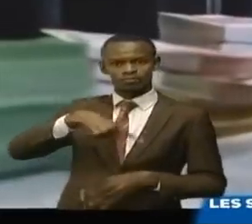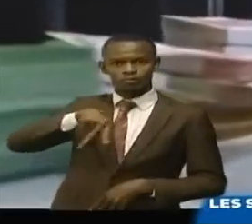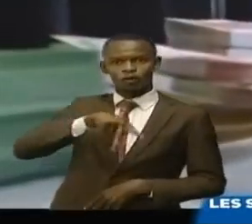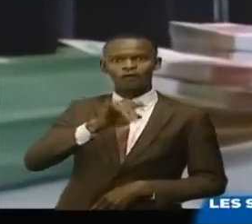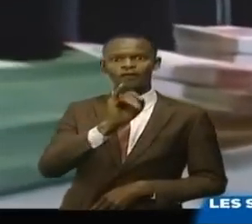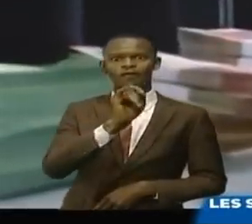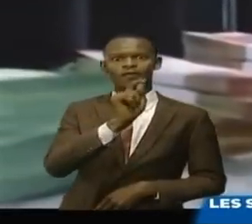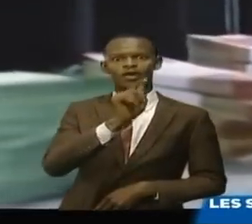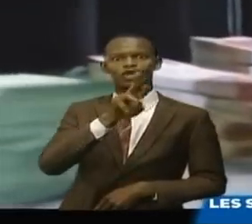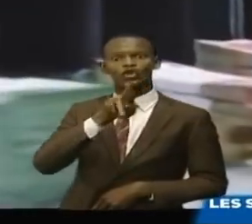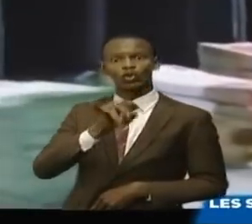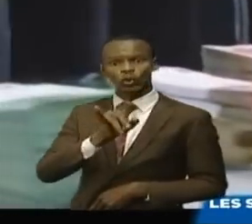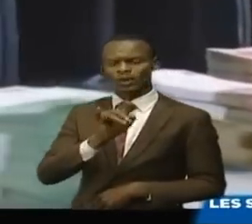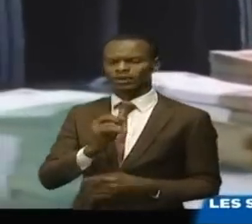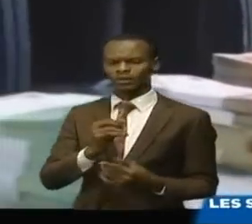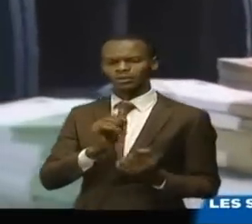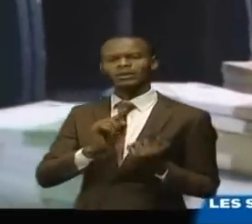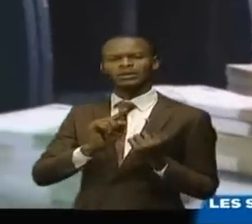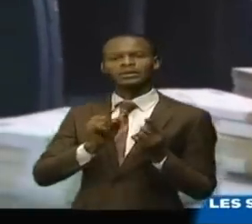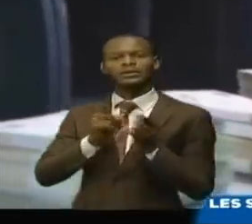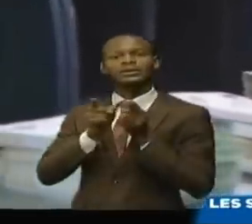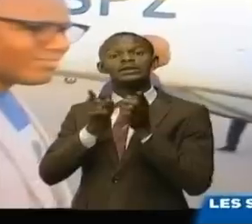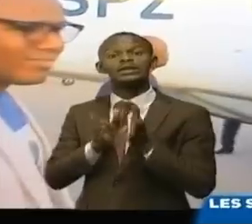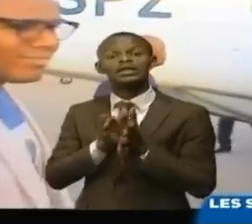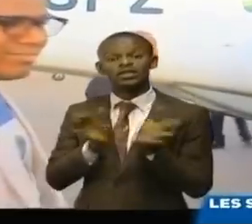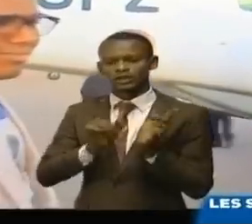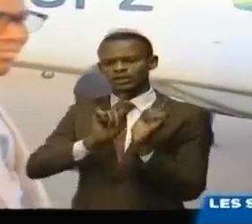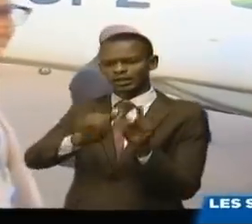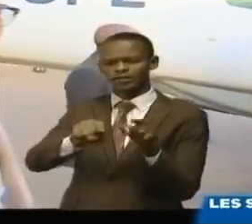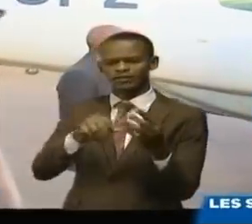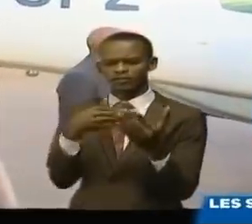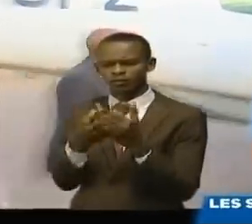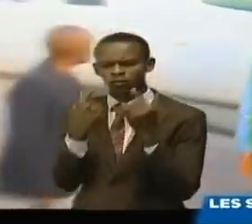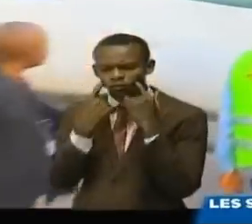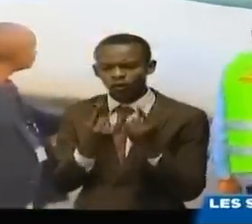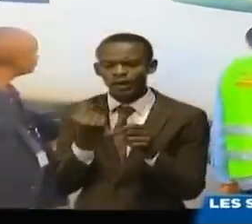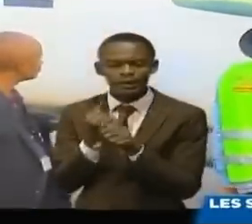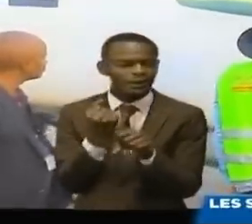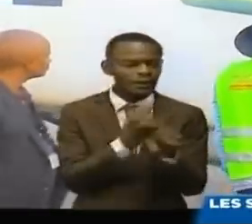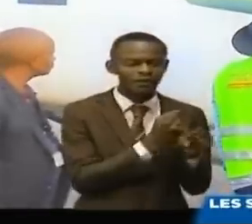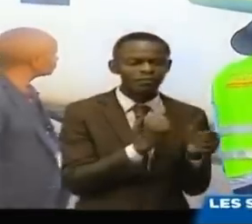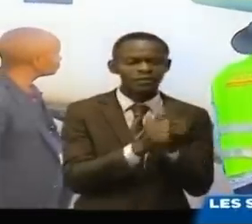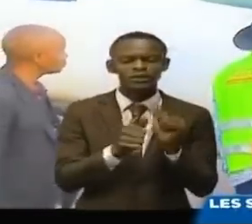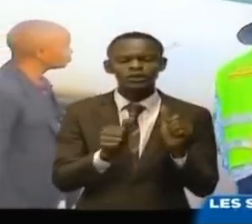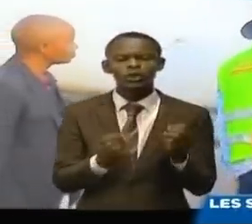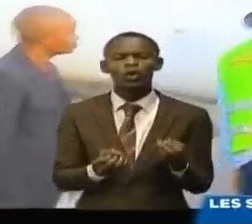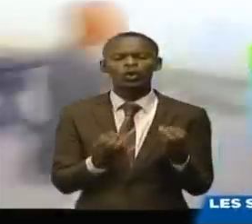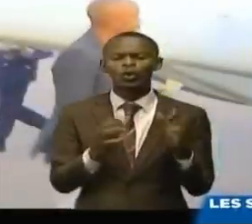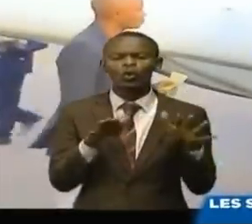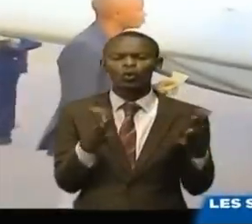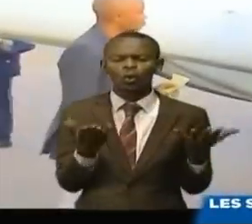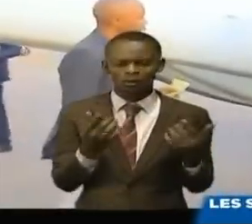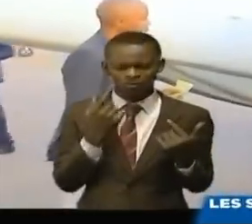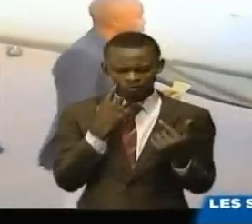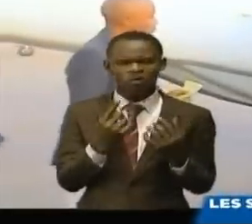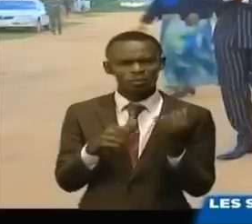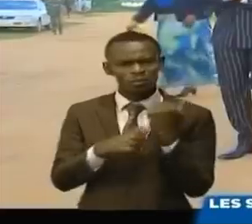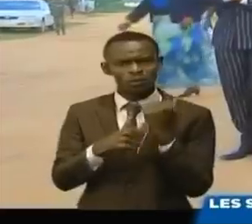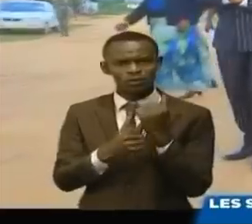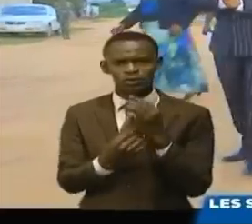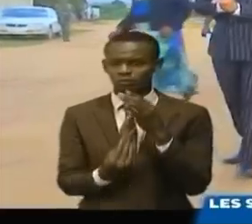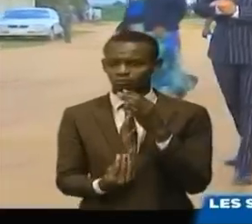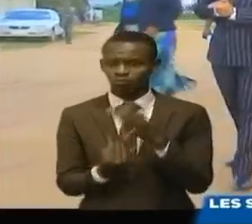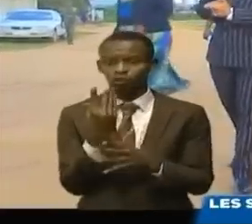3950 milliards de francs congolais. C'est l'objectif de la mission d'inspection des services du directeur général de la